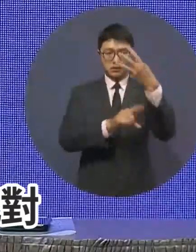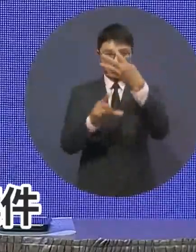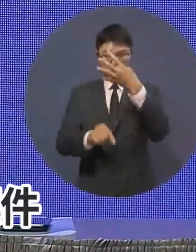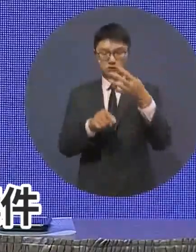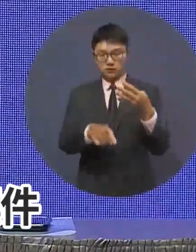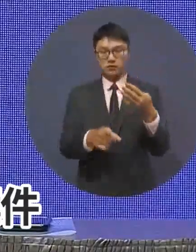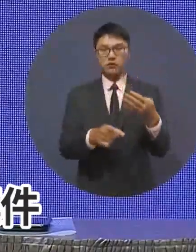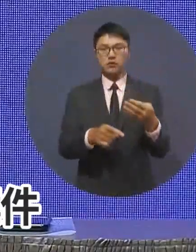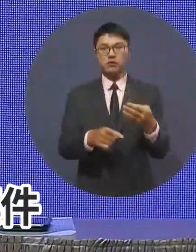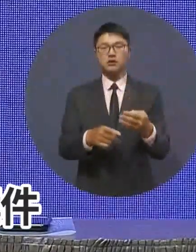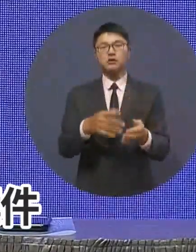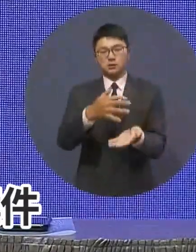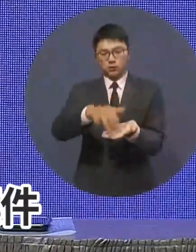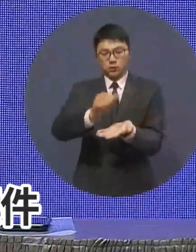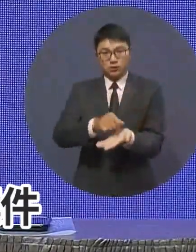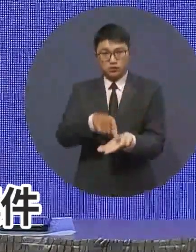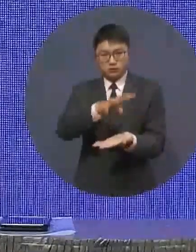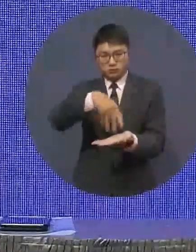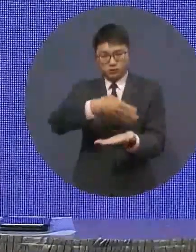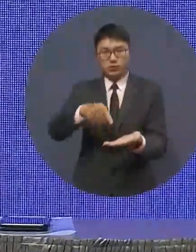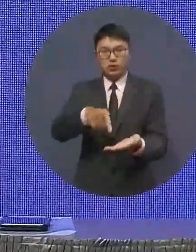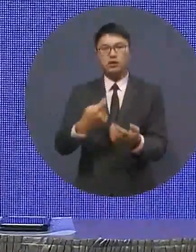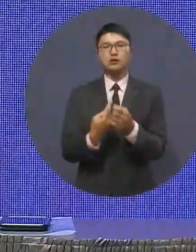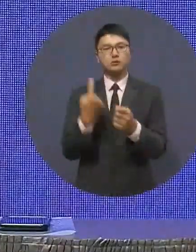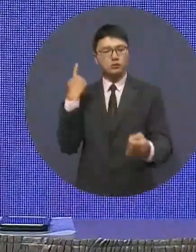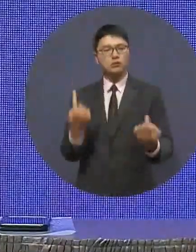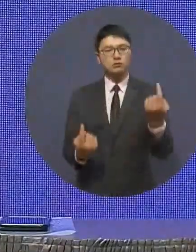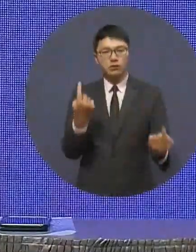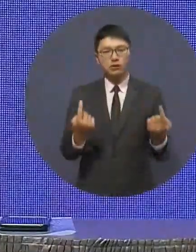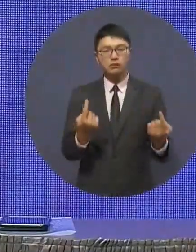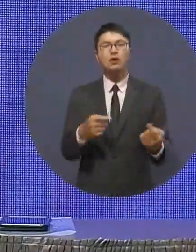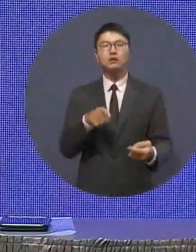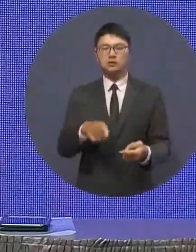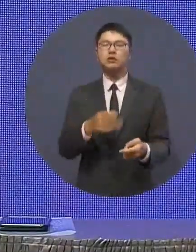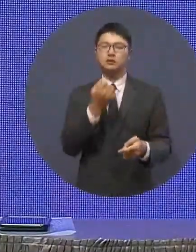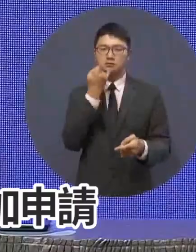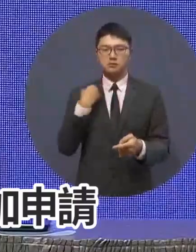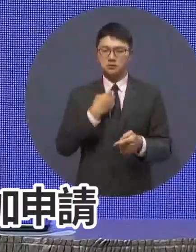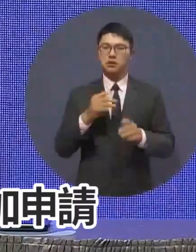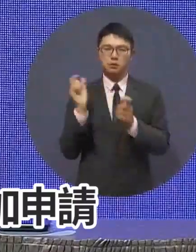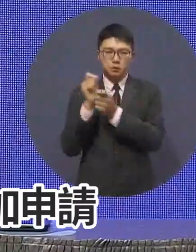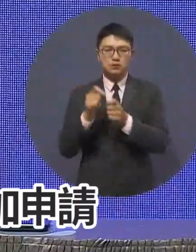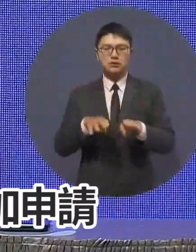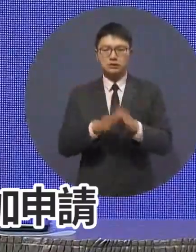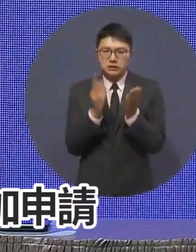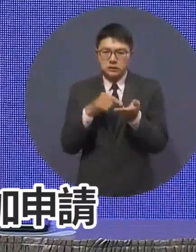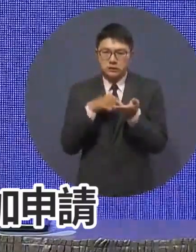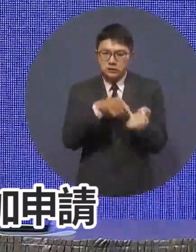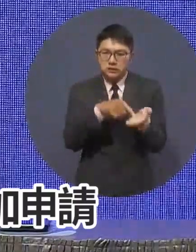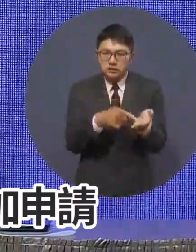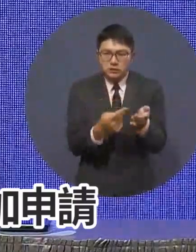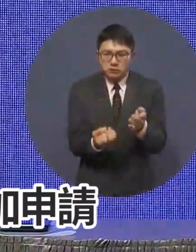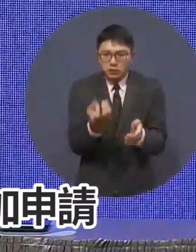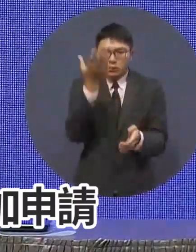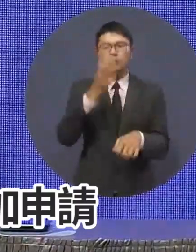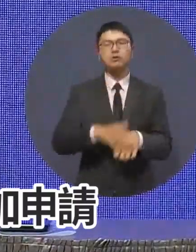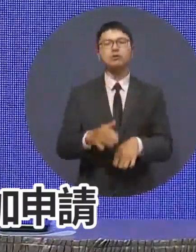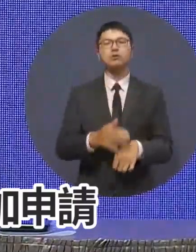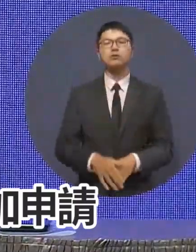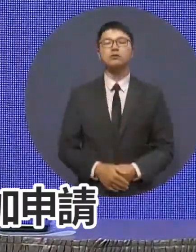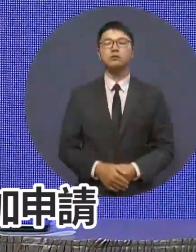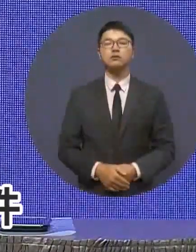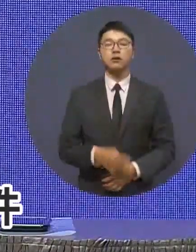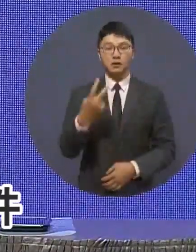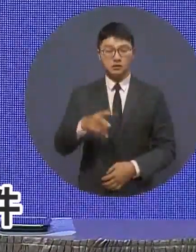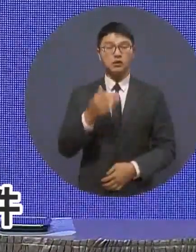对，那我相信可能会有申请的案件会陆陆续续在出炉，这是第一个部分。那为了因应有可能会有厂商增加